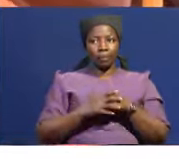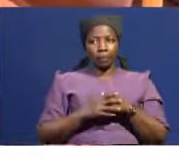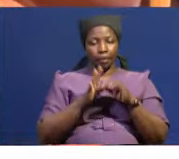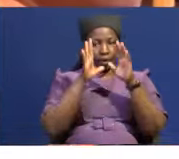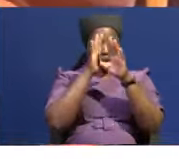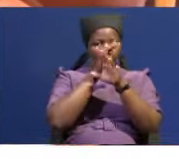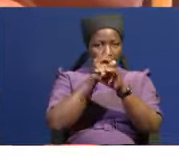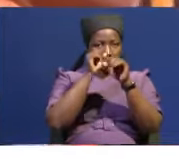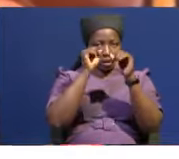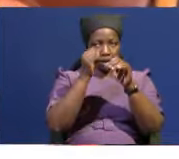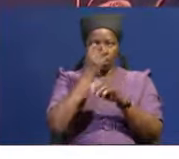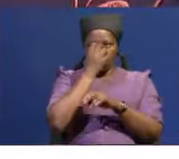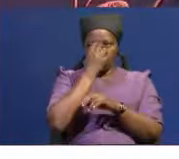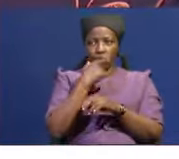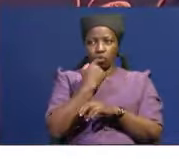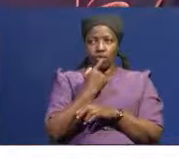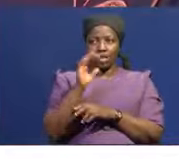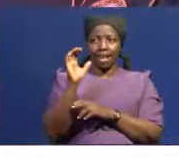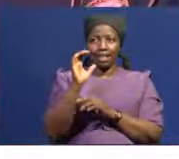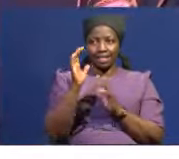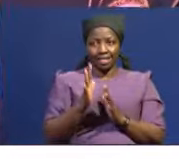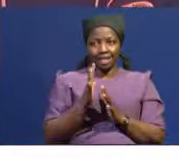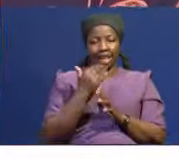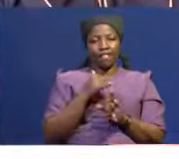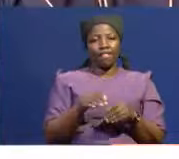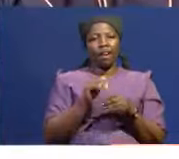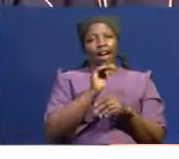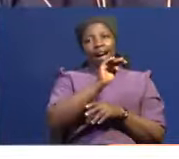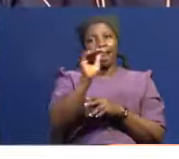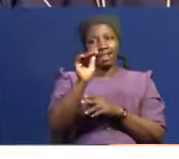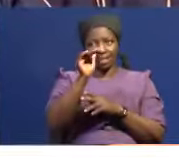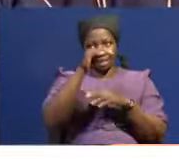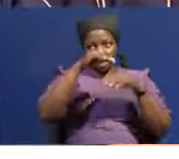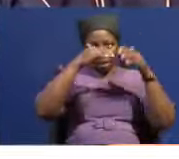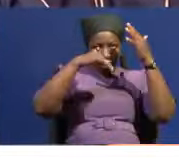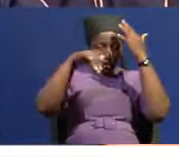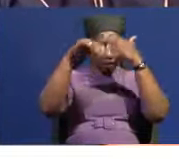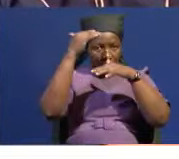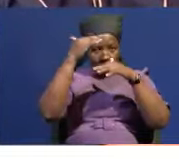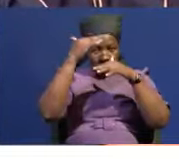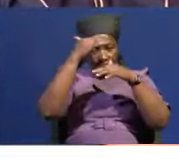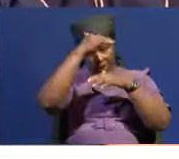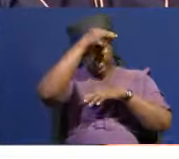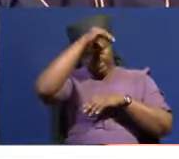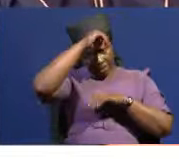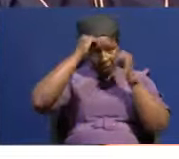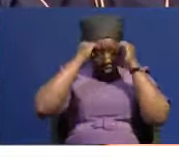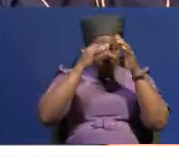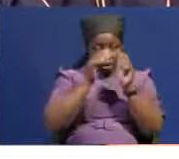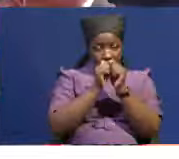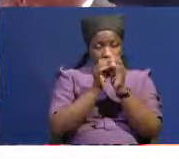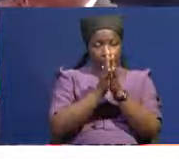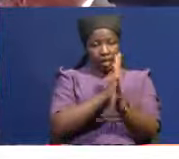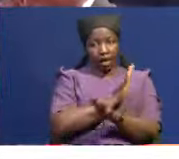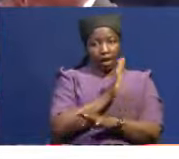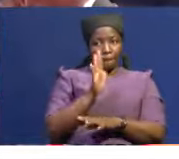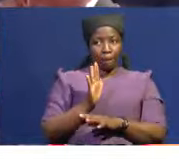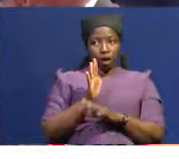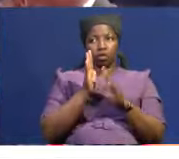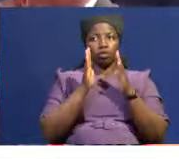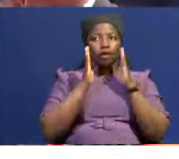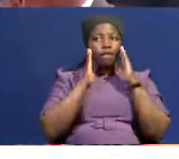ni chancellor wa chuo hicho alitoa changamoto kwa wanafunzi hao waliofuzu na bodi nzima ya wanafunzi kuzingatia matumizi ya teknolojia ya